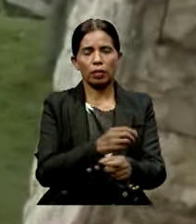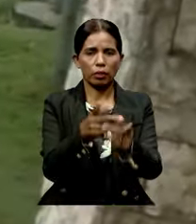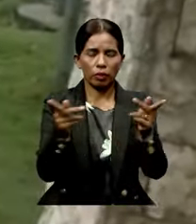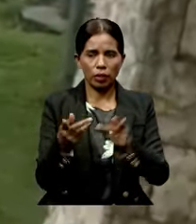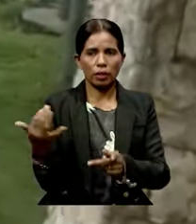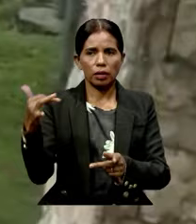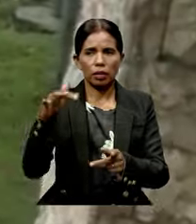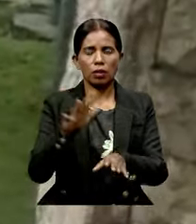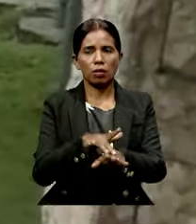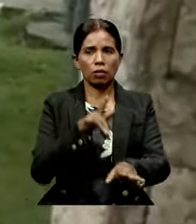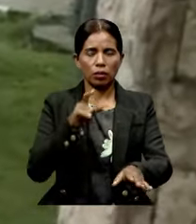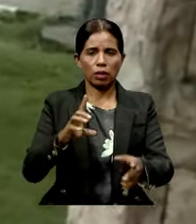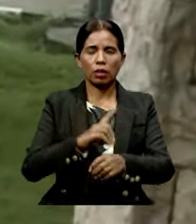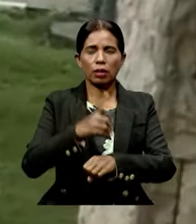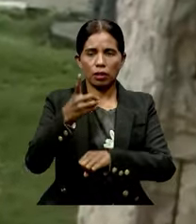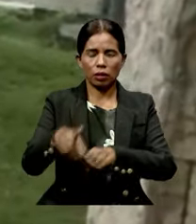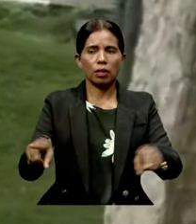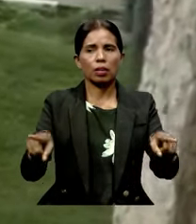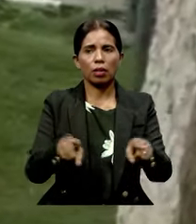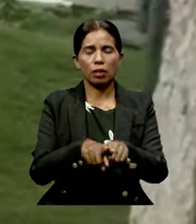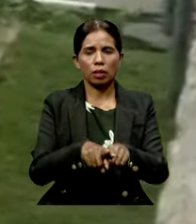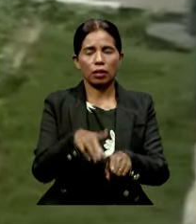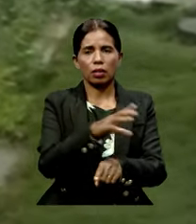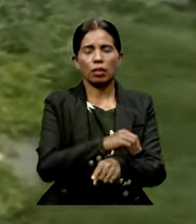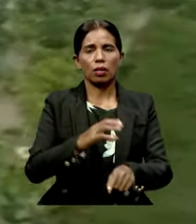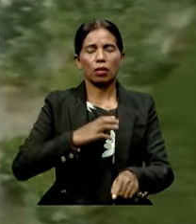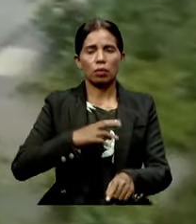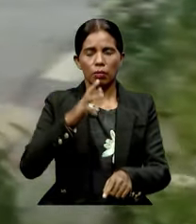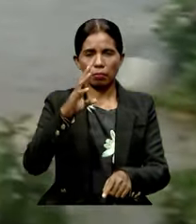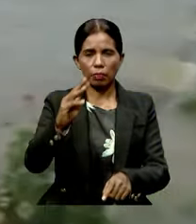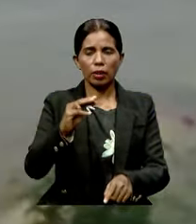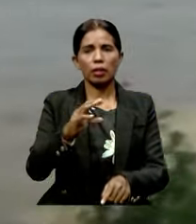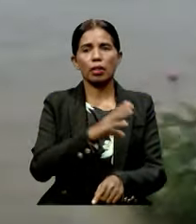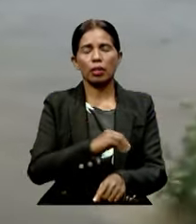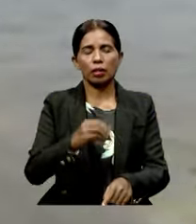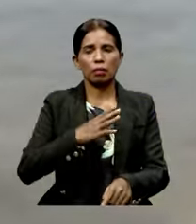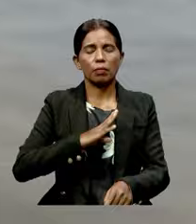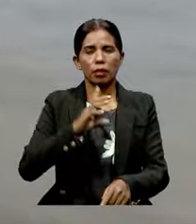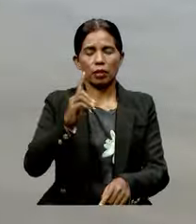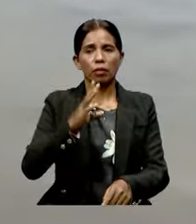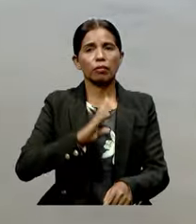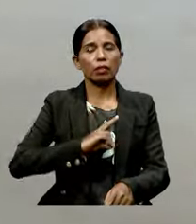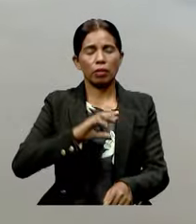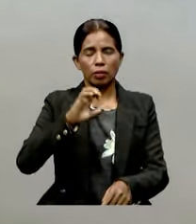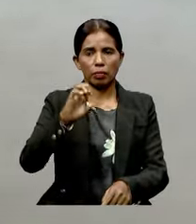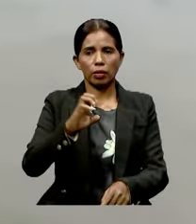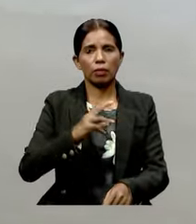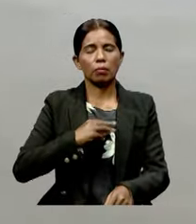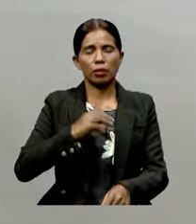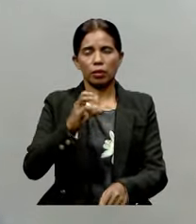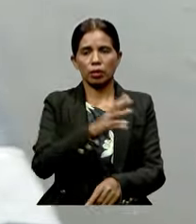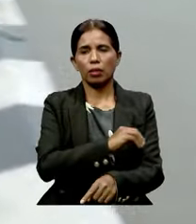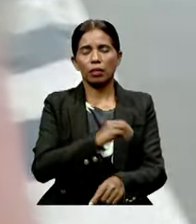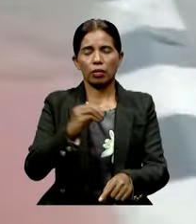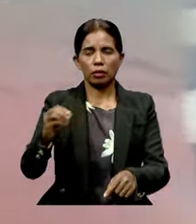ne be afetado husi inundasaun makanesan diresaun Colmera Bidau Vila Verde Balide Matadoro